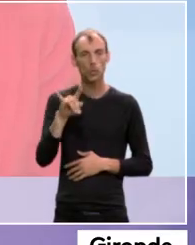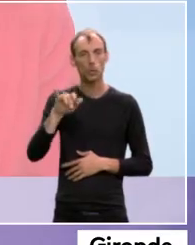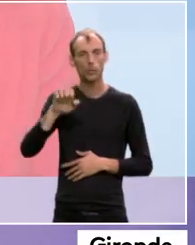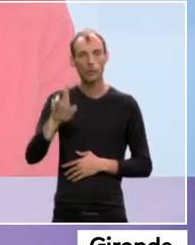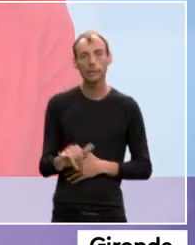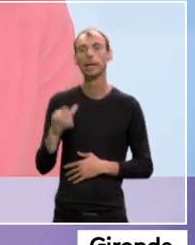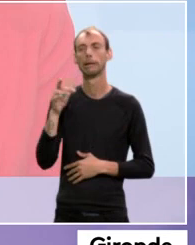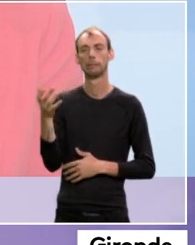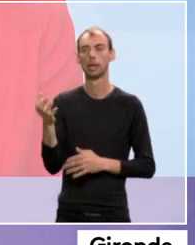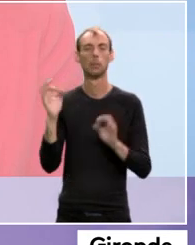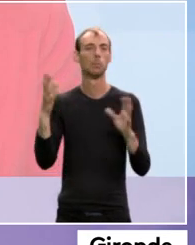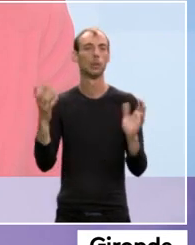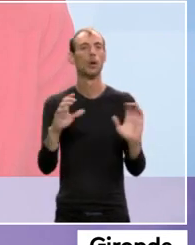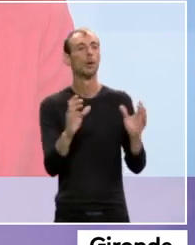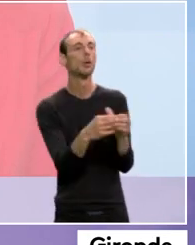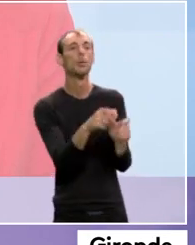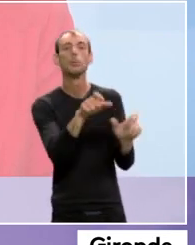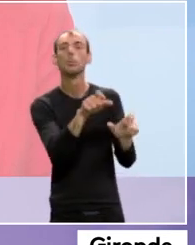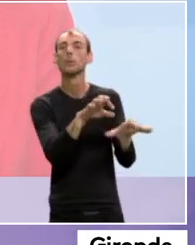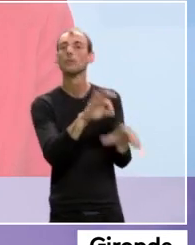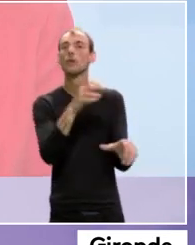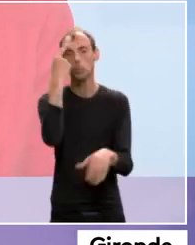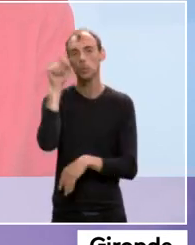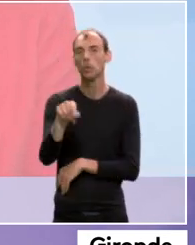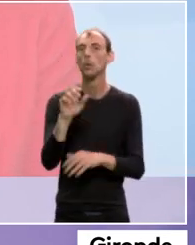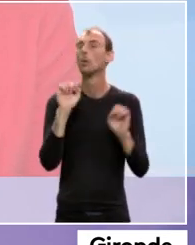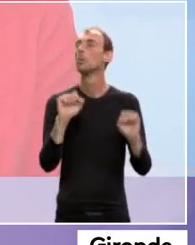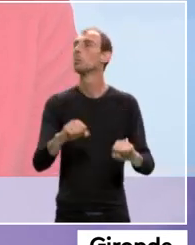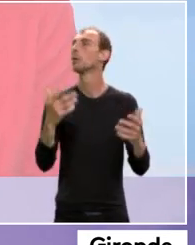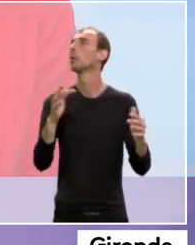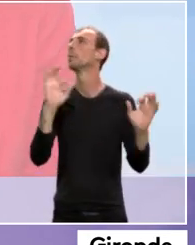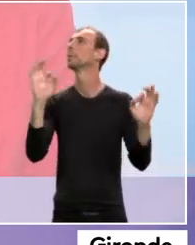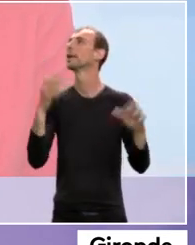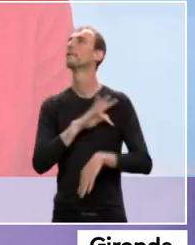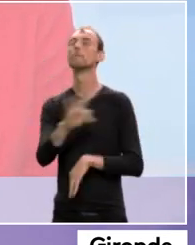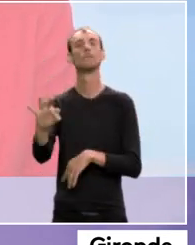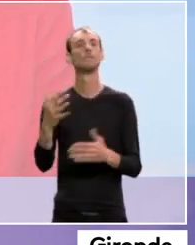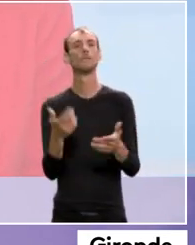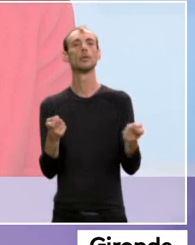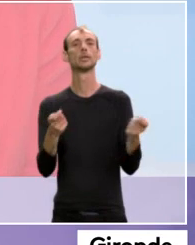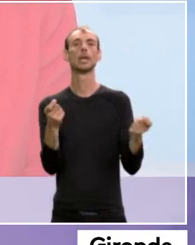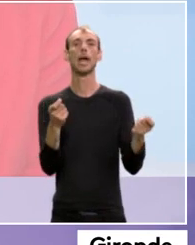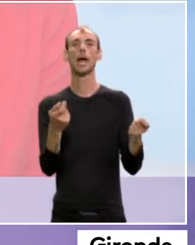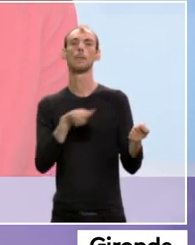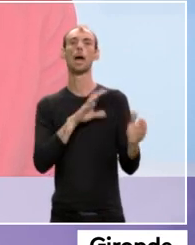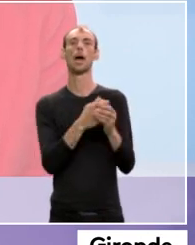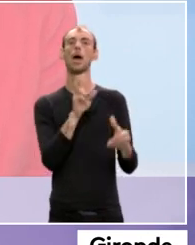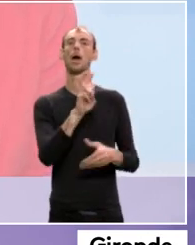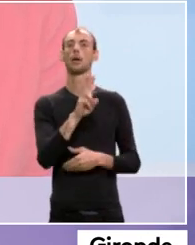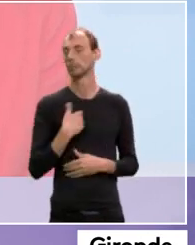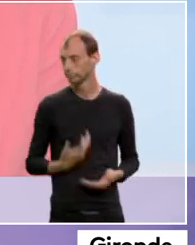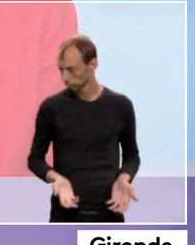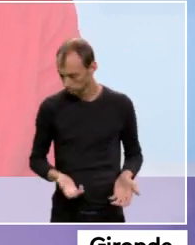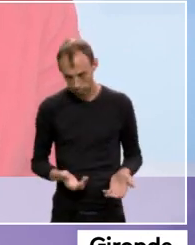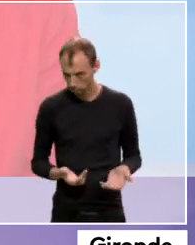une la possibilité de gouverner la France avec cette alliance nupes honnêtement ça tient absolument pas la route vous n'êtes d'accord